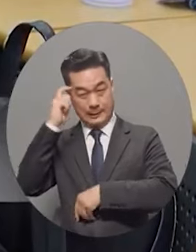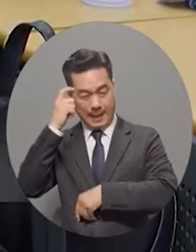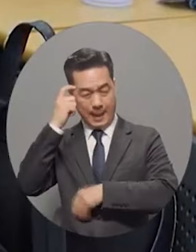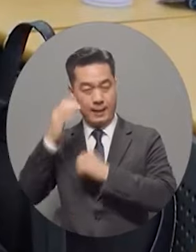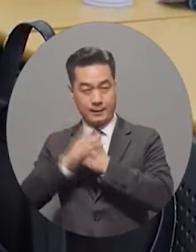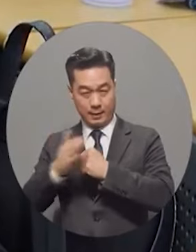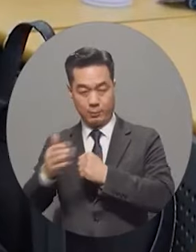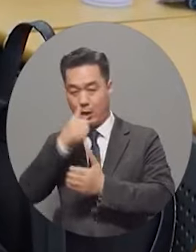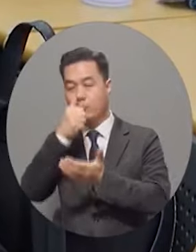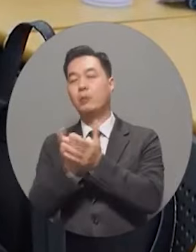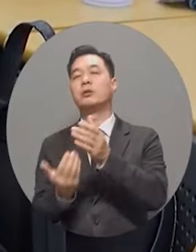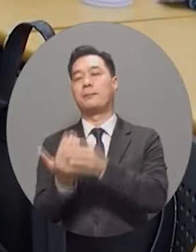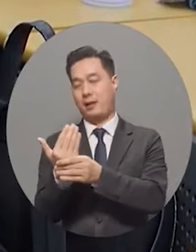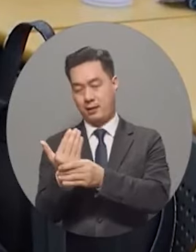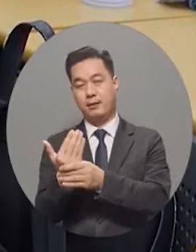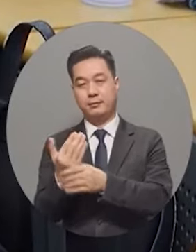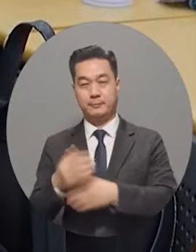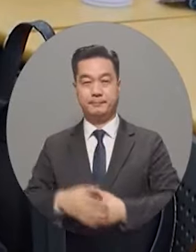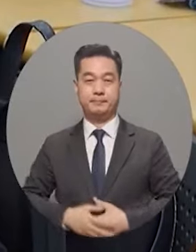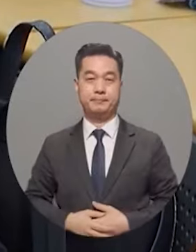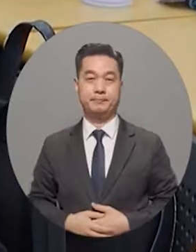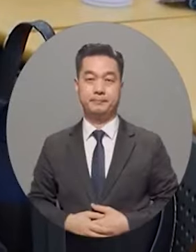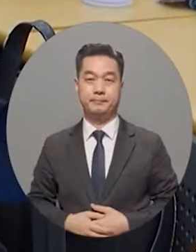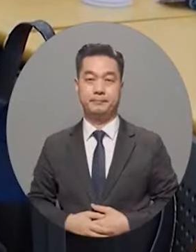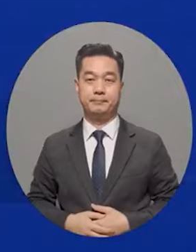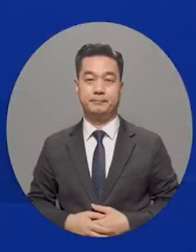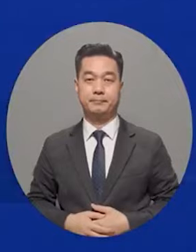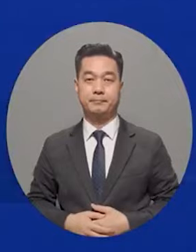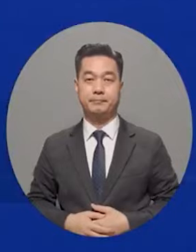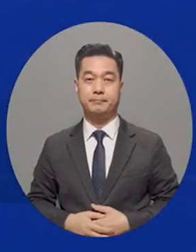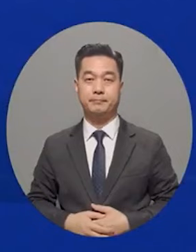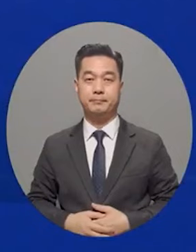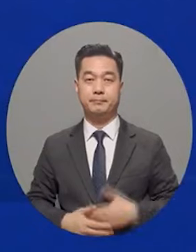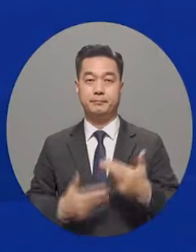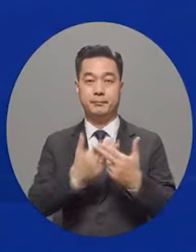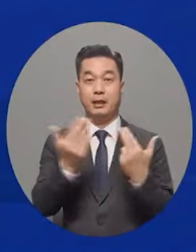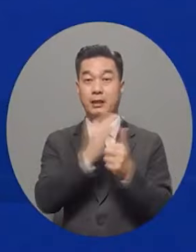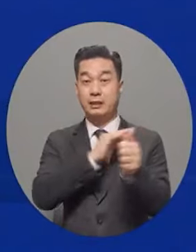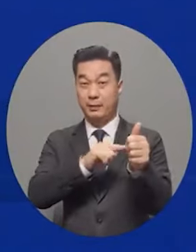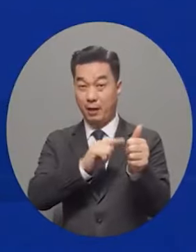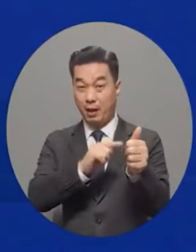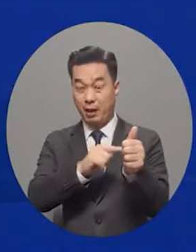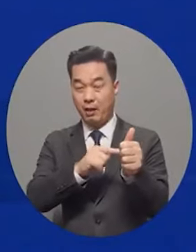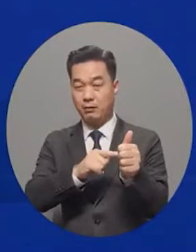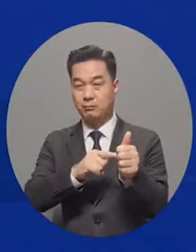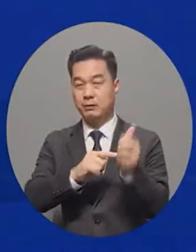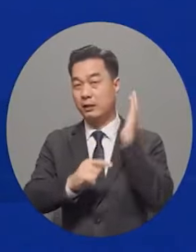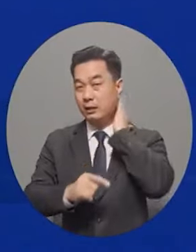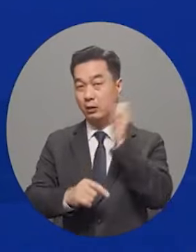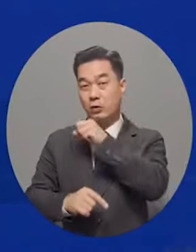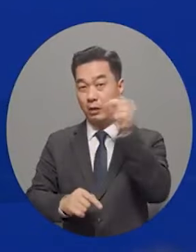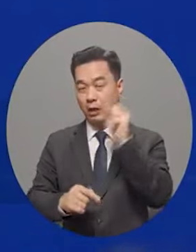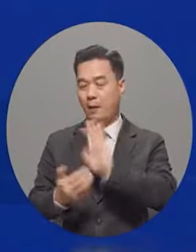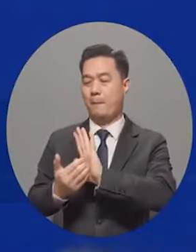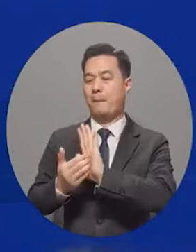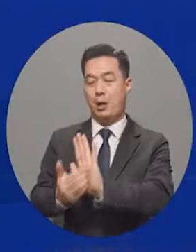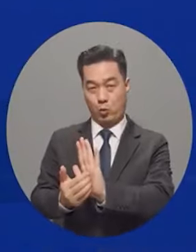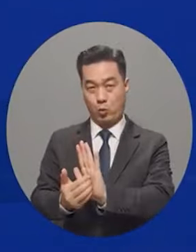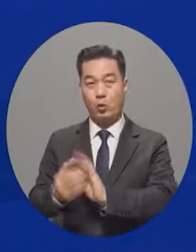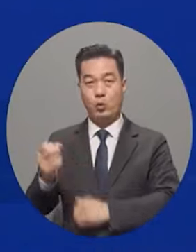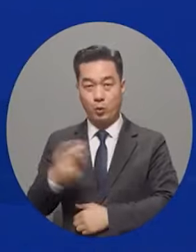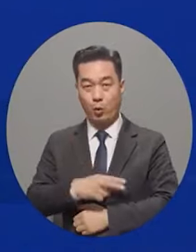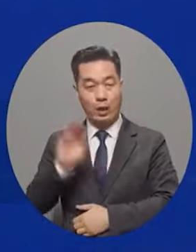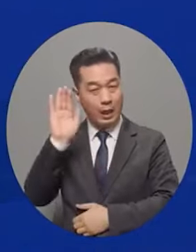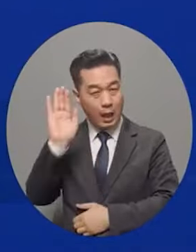범죄로 이어졌다고 결론을 내렸습니다. 피해자가 대통령이 되는 것을 막고 곧